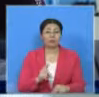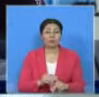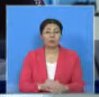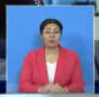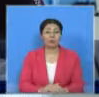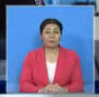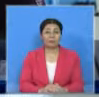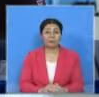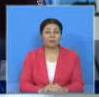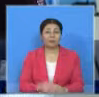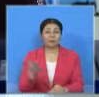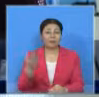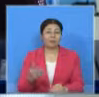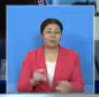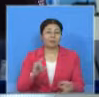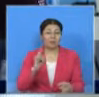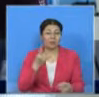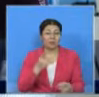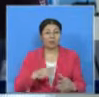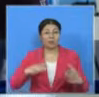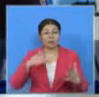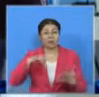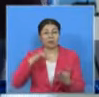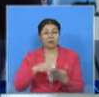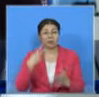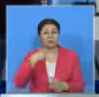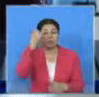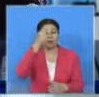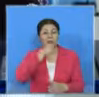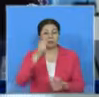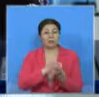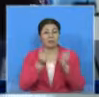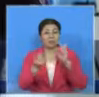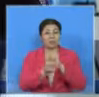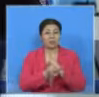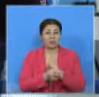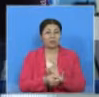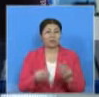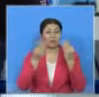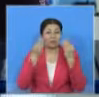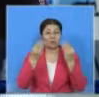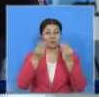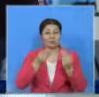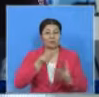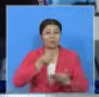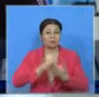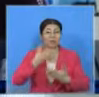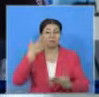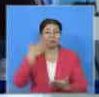некогда провинциальный городок за 20 лет превратился в настоящую степную жемчужину, в одну из красивейших столиц мира.